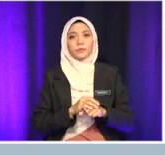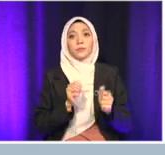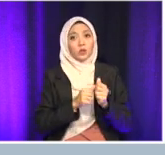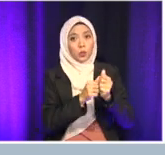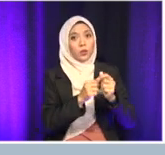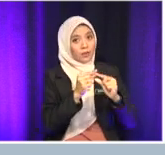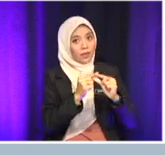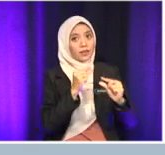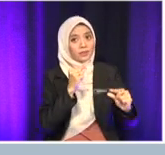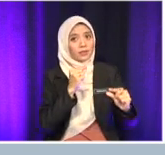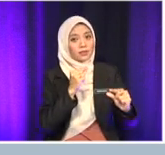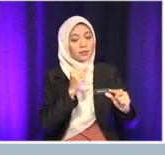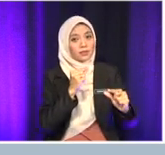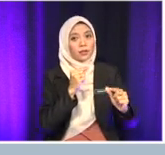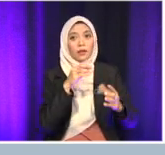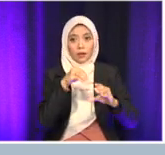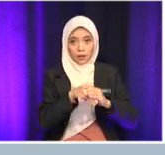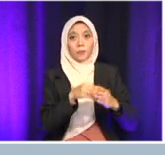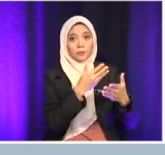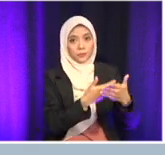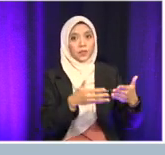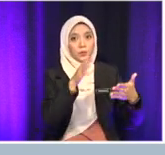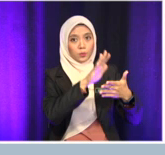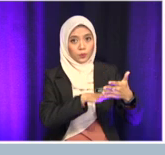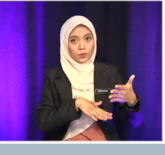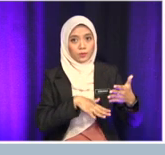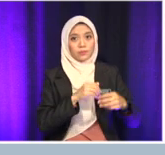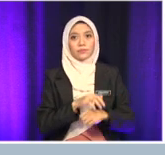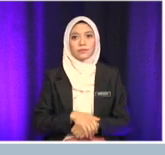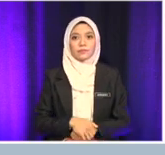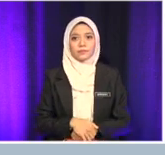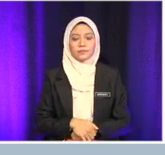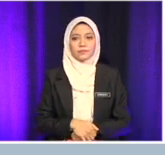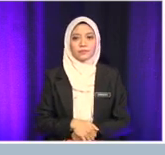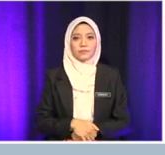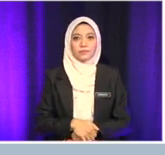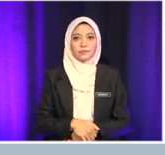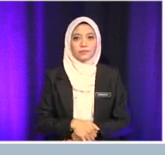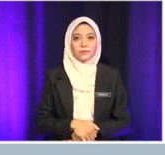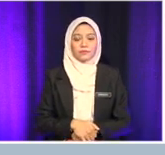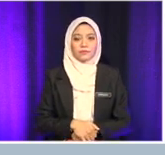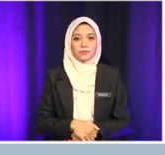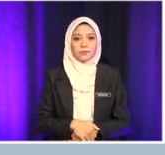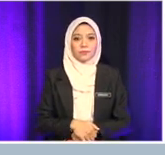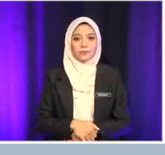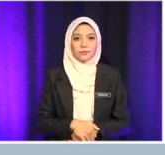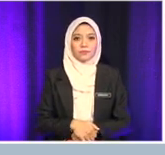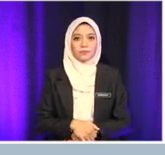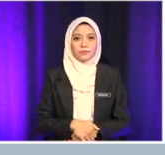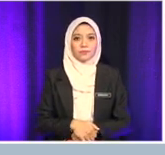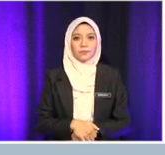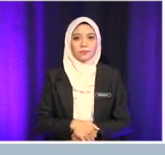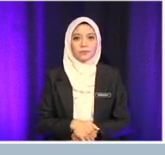maka dia akan jadi X = potong pada non Bobby X = B dan kalau garis yang